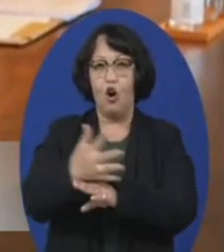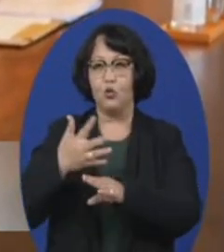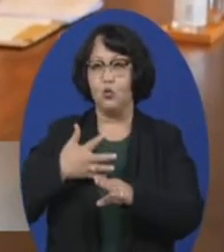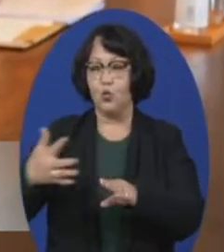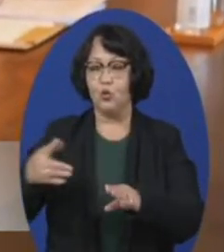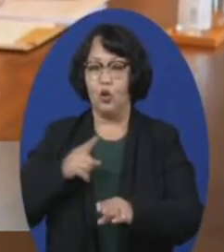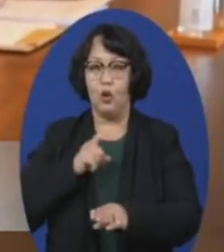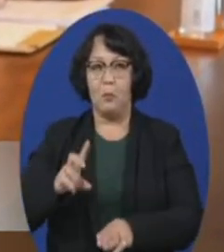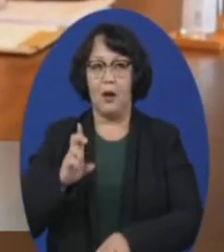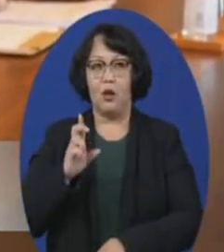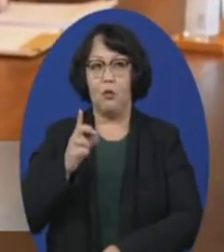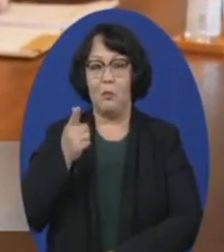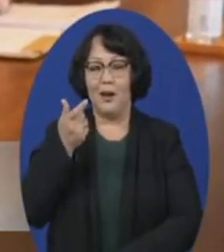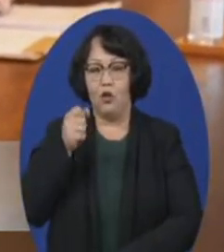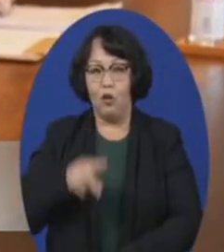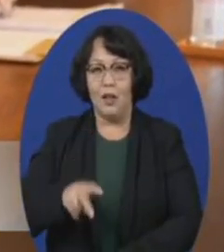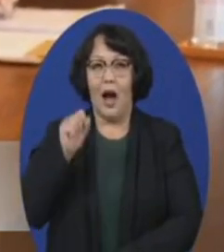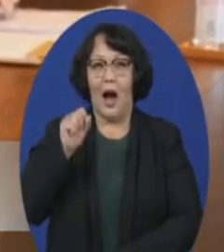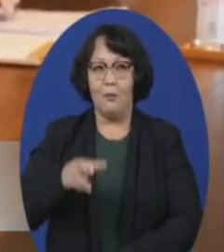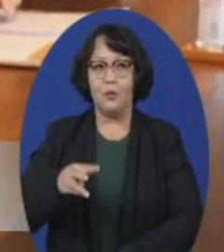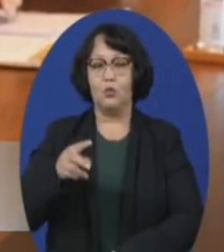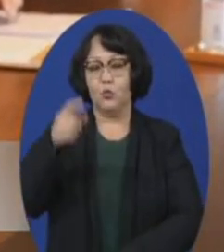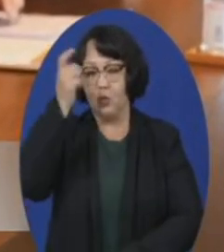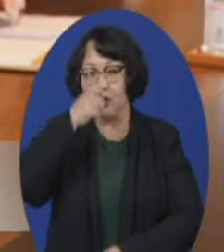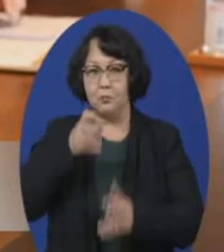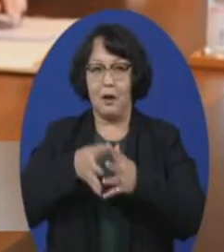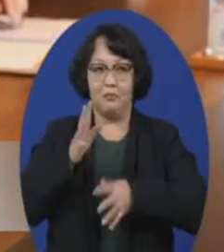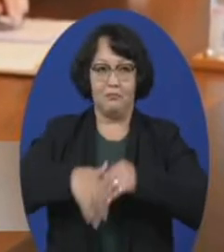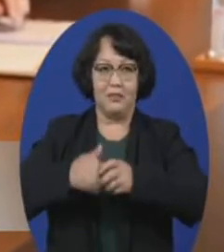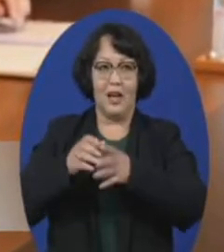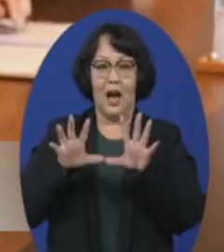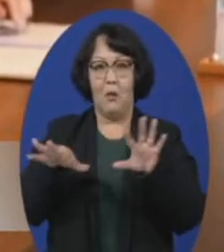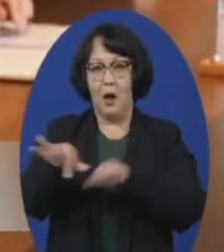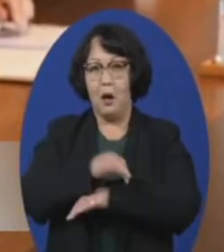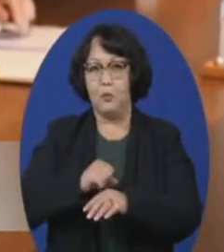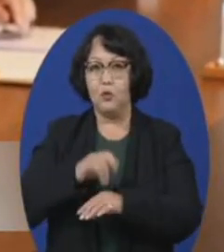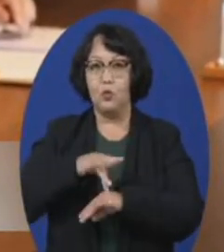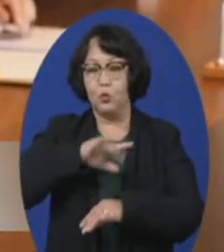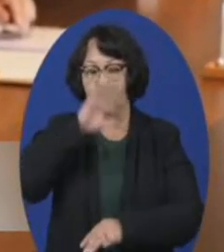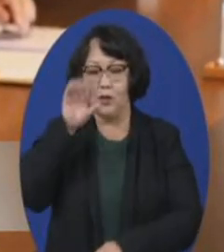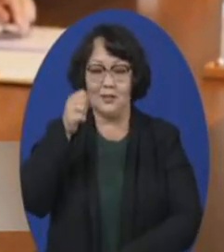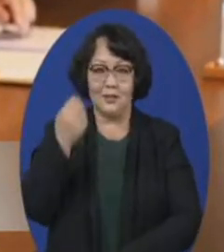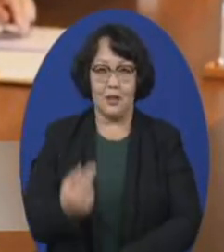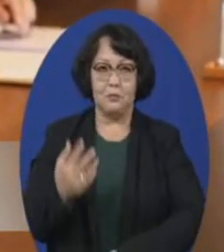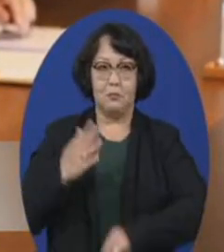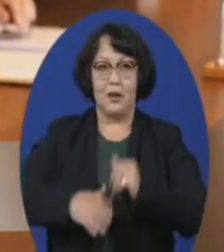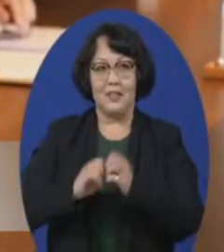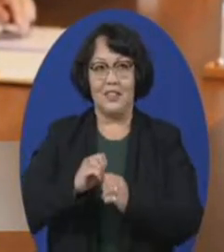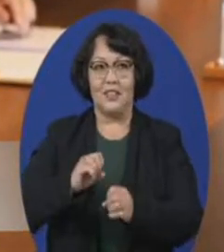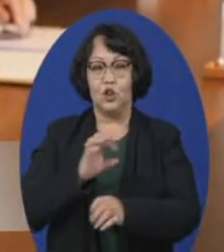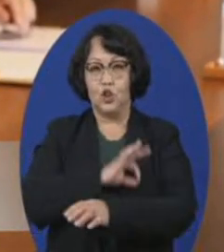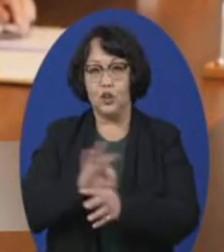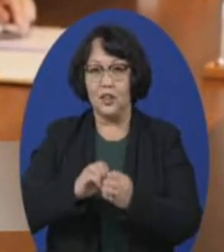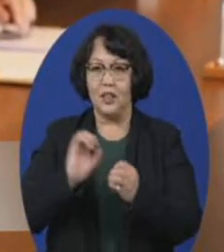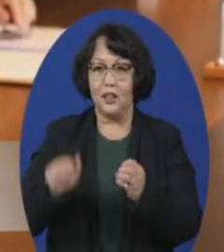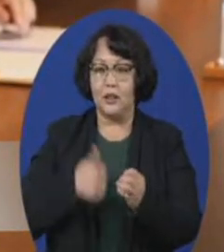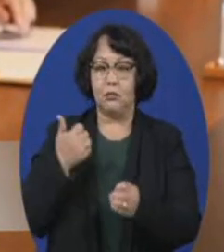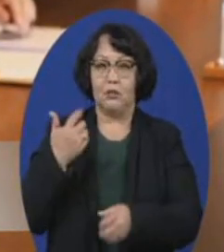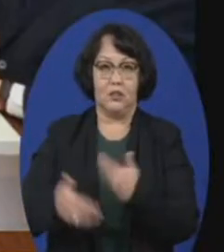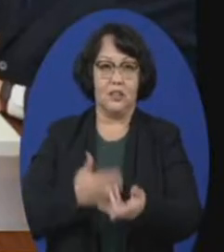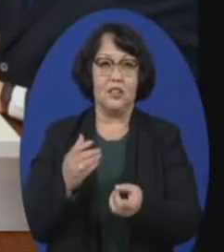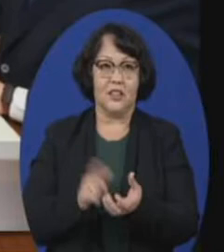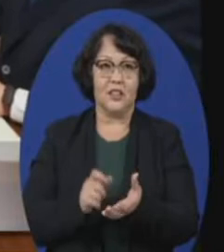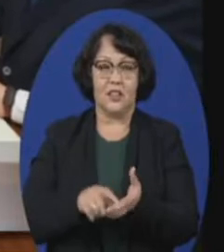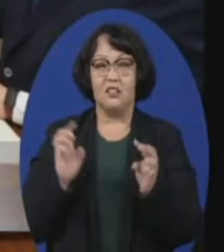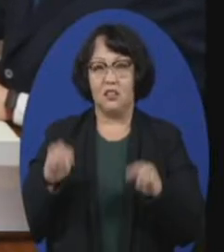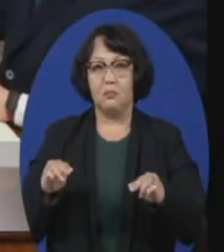Баянгулын амд түрээсийн орон сууц барих төслүүд, түүнчлэн 10 аймгийн төвийн дулааны станц барих төслийн хэрэгжилтийг эрчимжүүлэх шаардлагатай байгаа